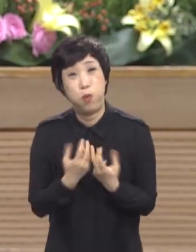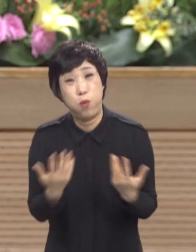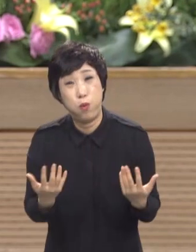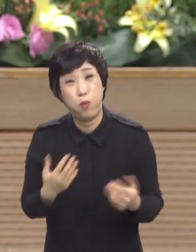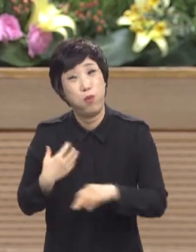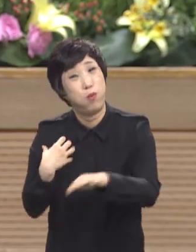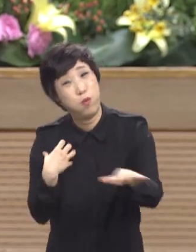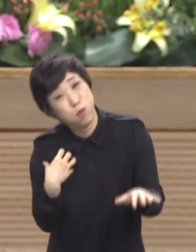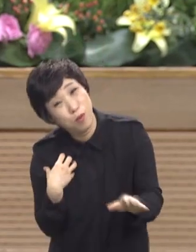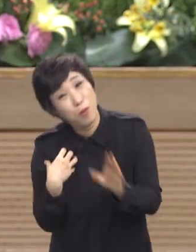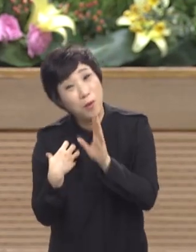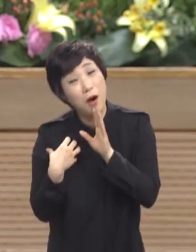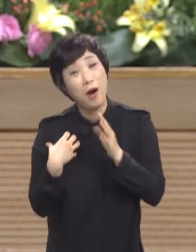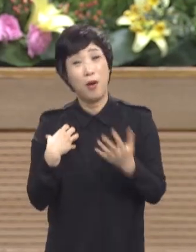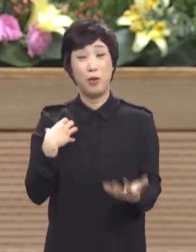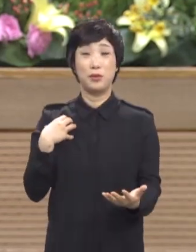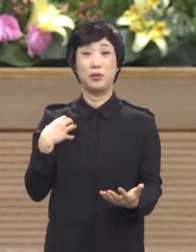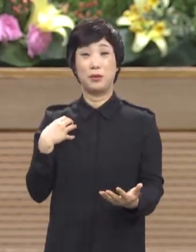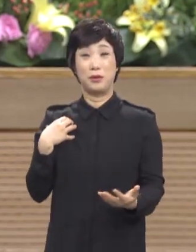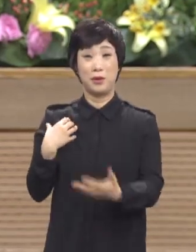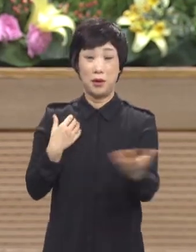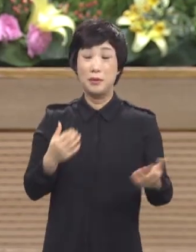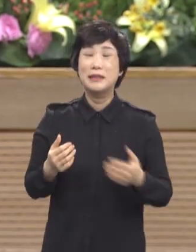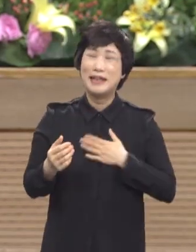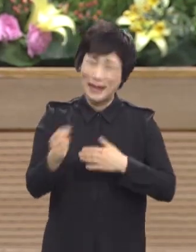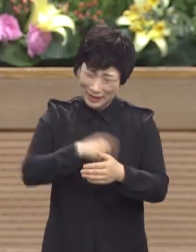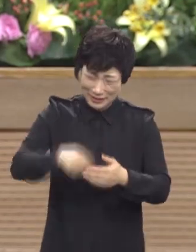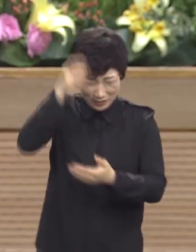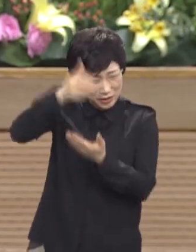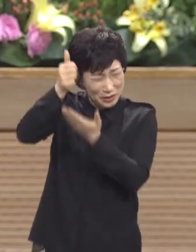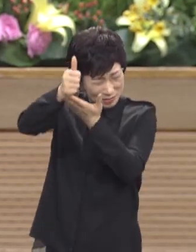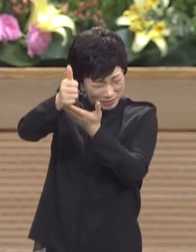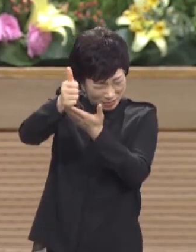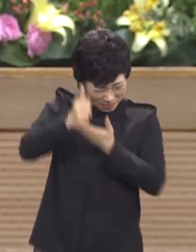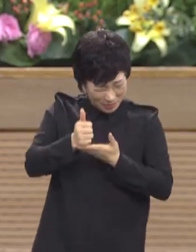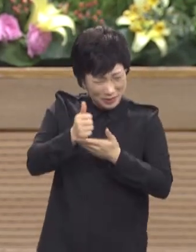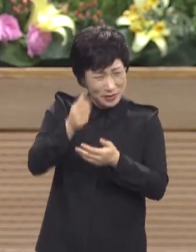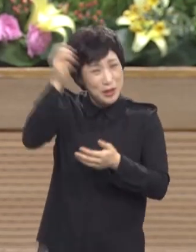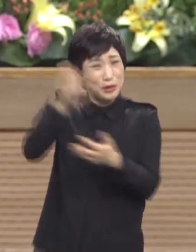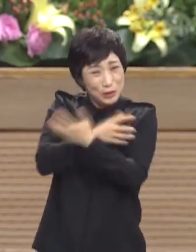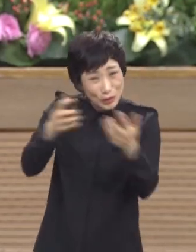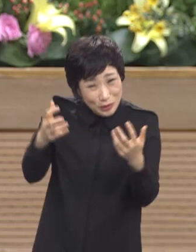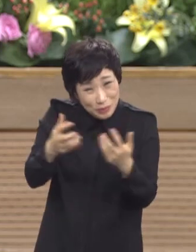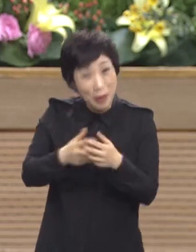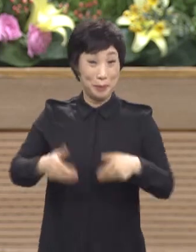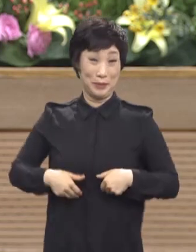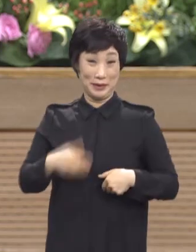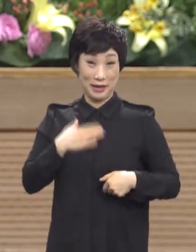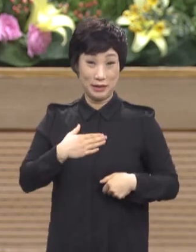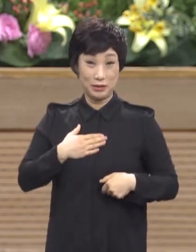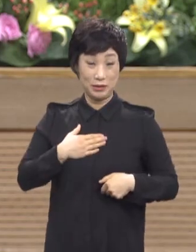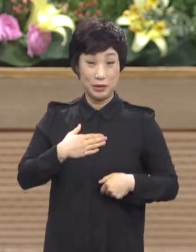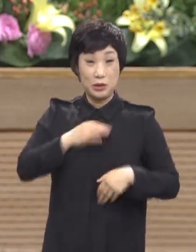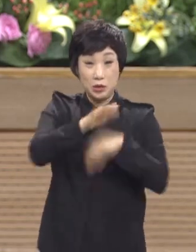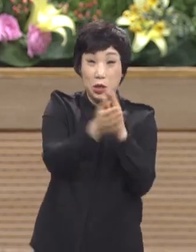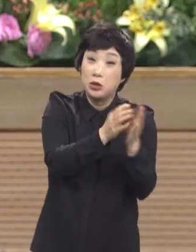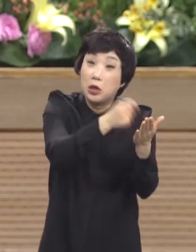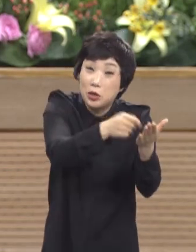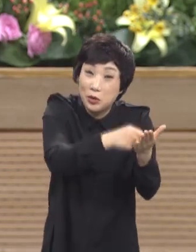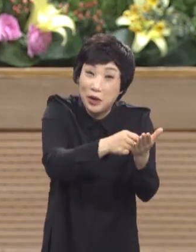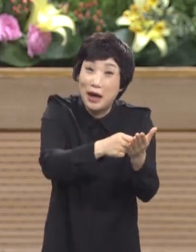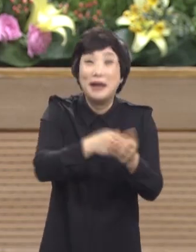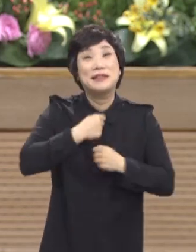없어. 어떻게 지키느냐? 내 안에 성령이 충만해서 성경을